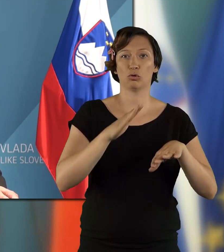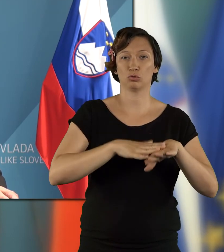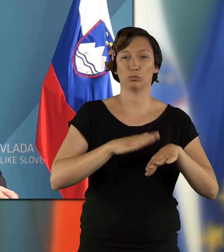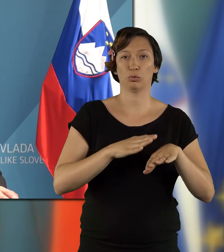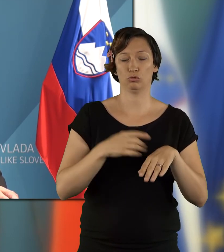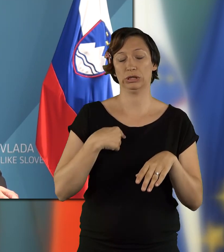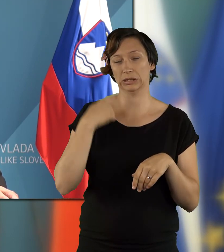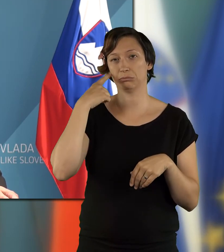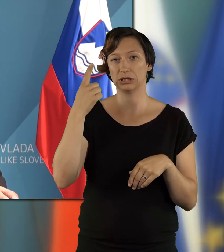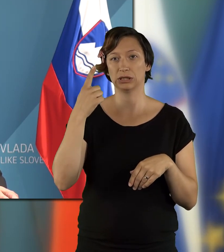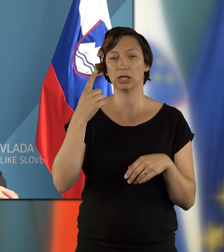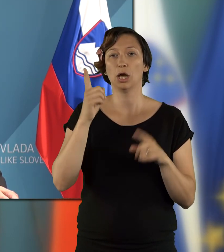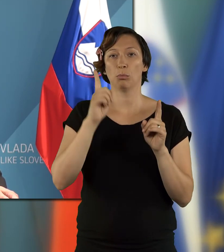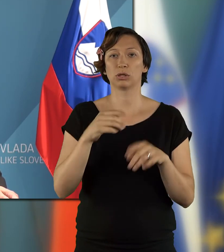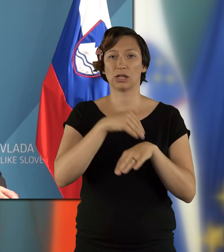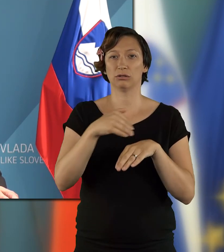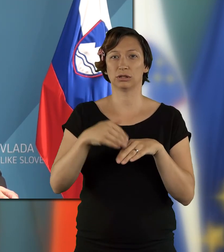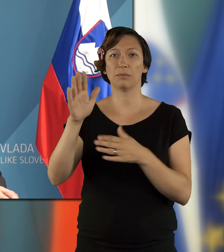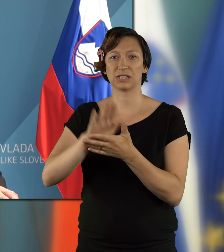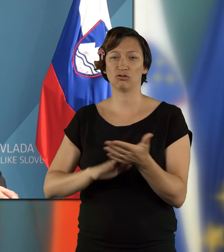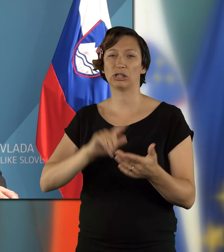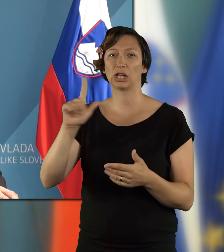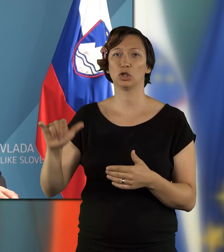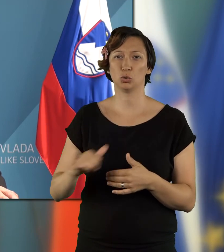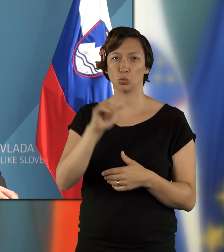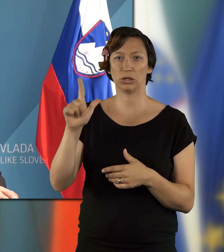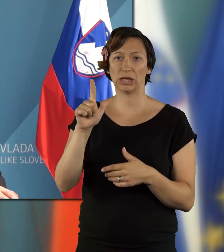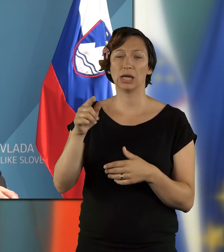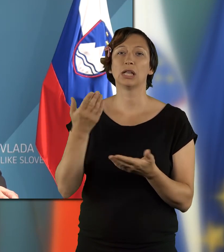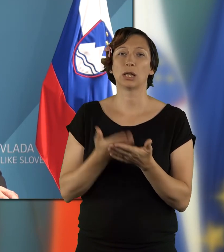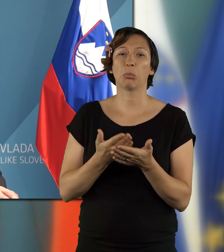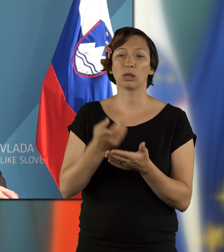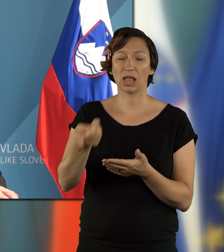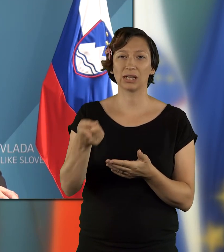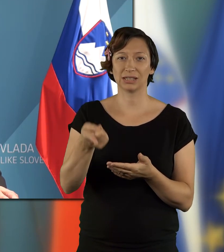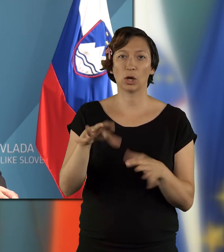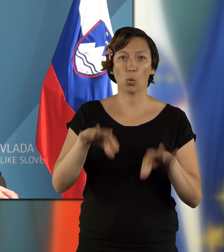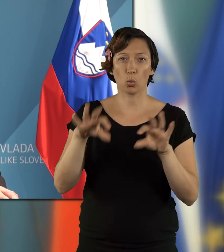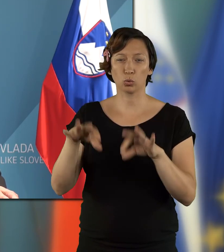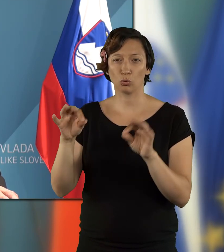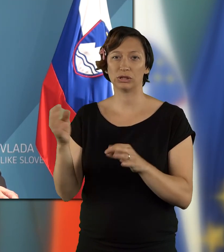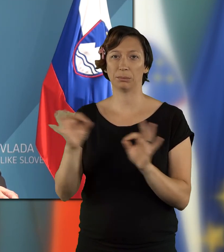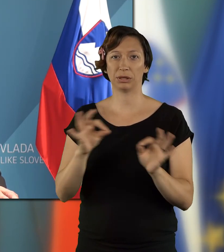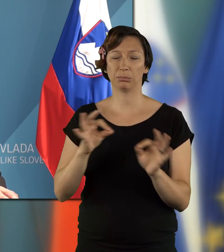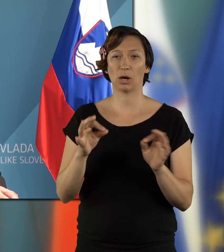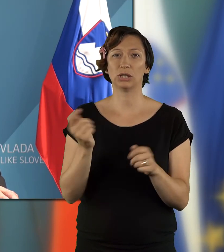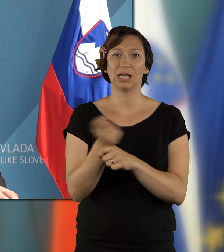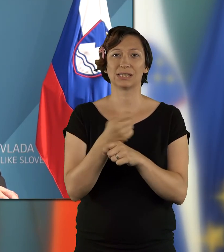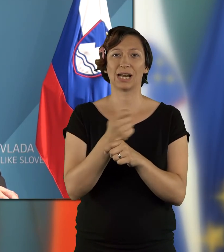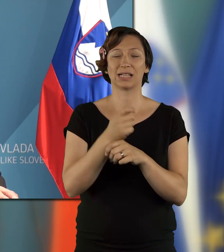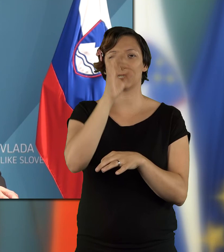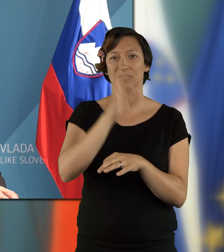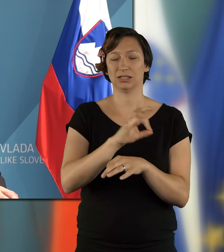Mislim, da je postavljen rok v začetku julija in na podlagi teh ugotovitev in pripravljenih